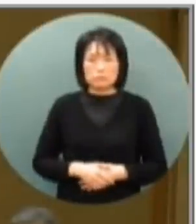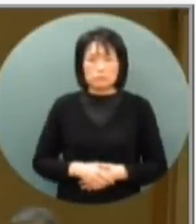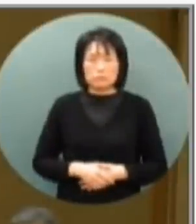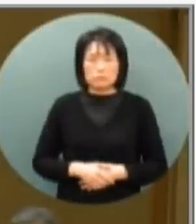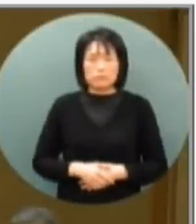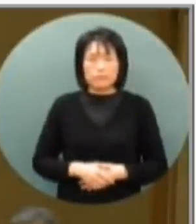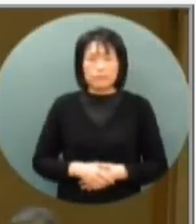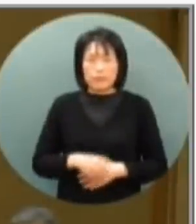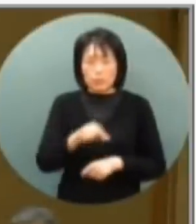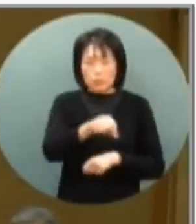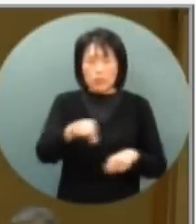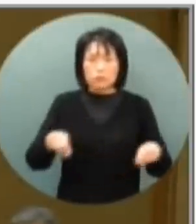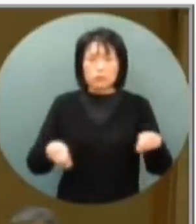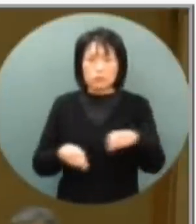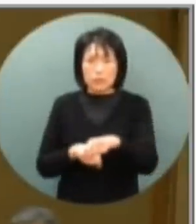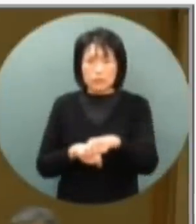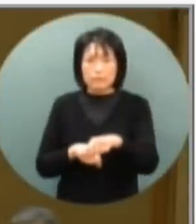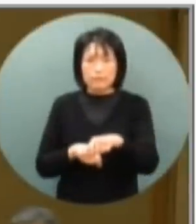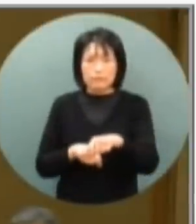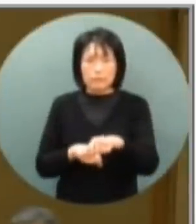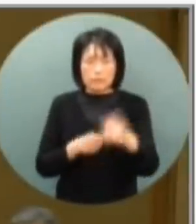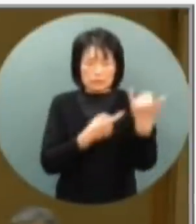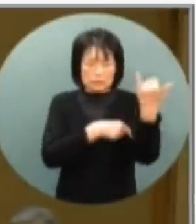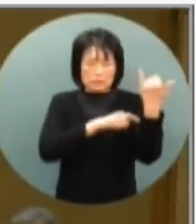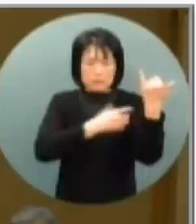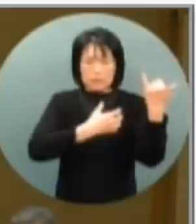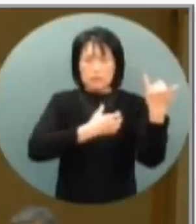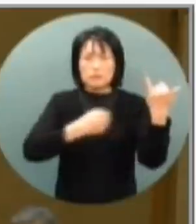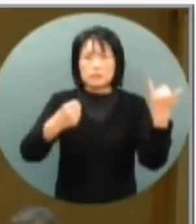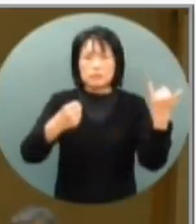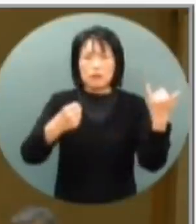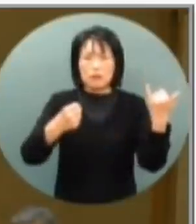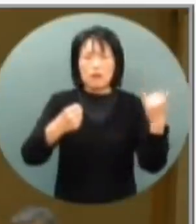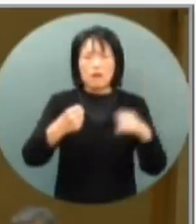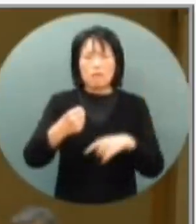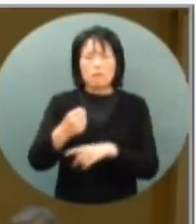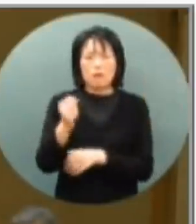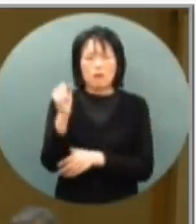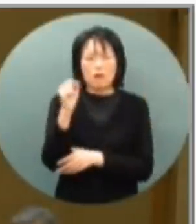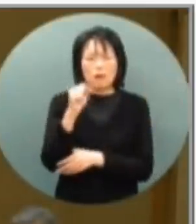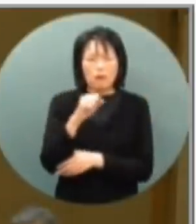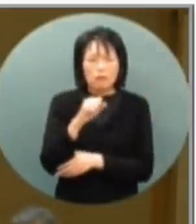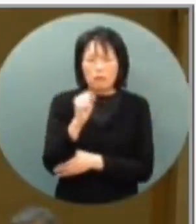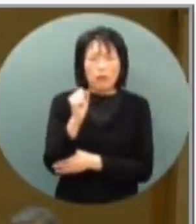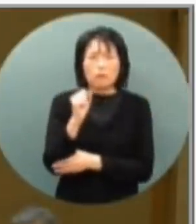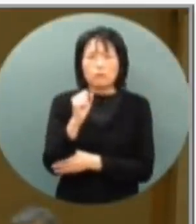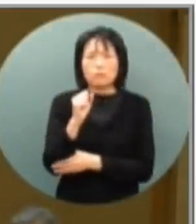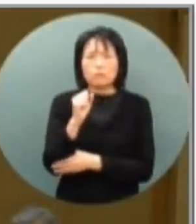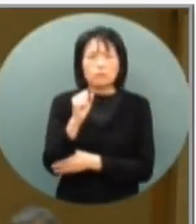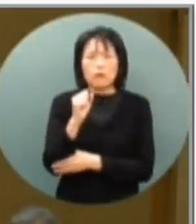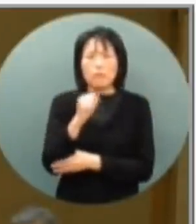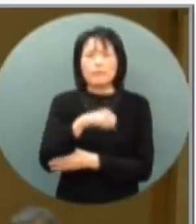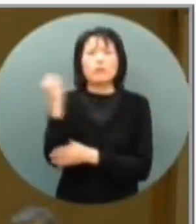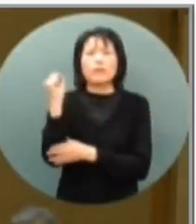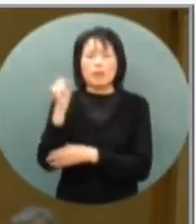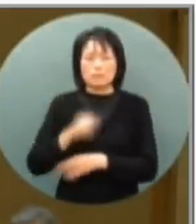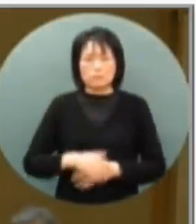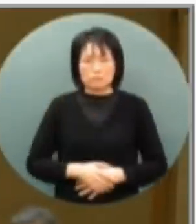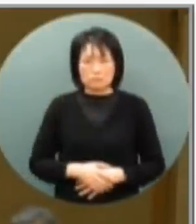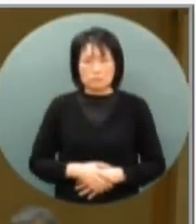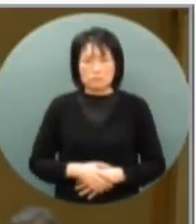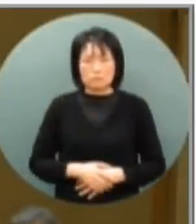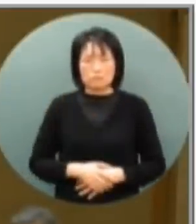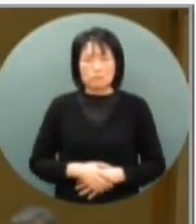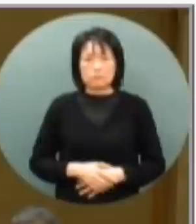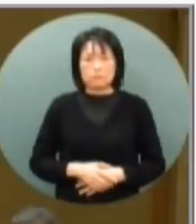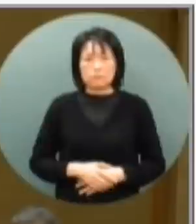しかしそこで一方でそういう人権侵害が許されるということには私はならないと思っています。であるなら